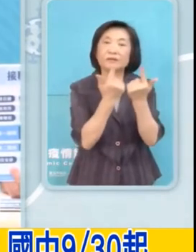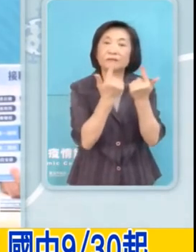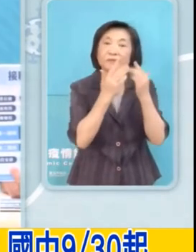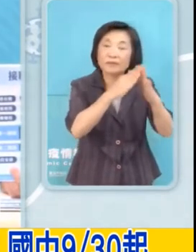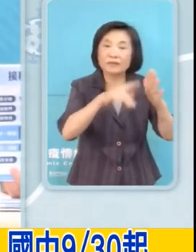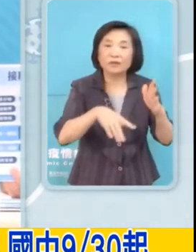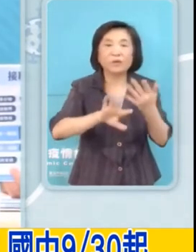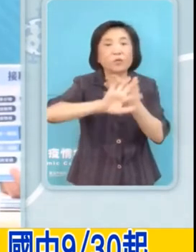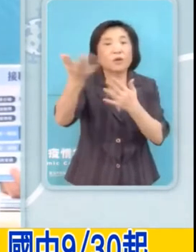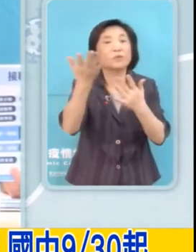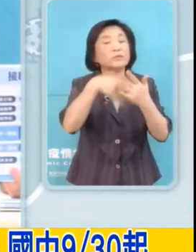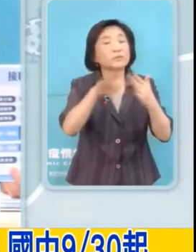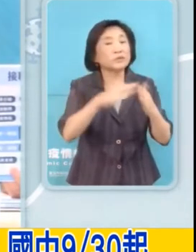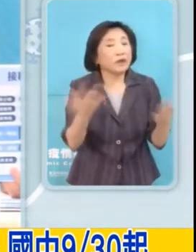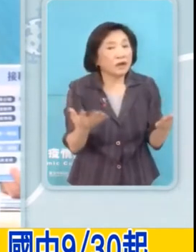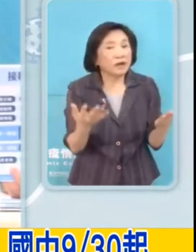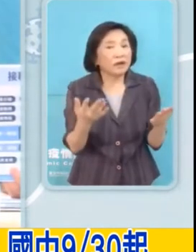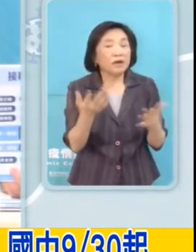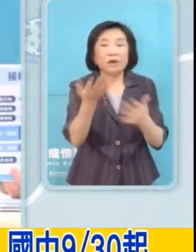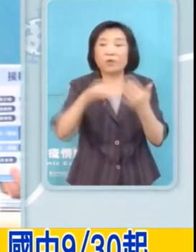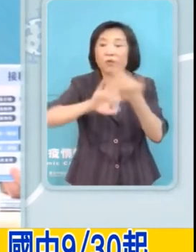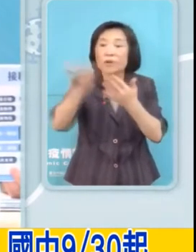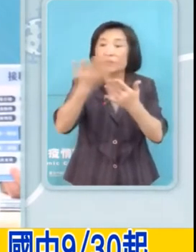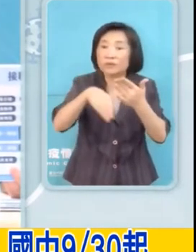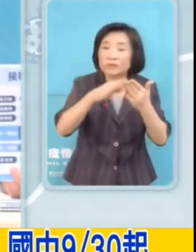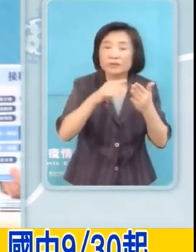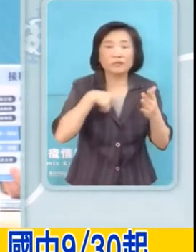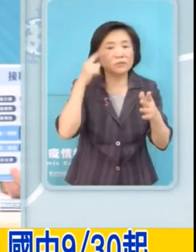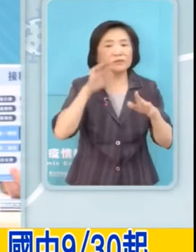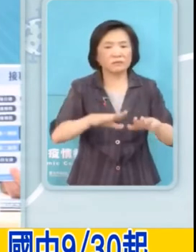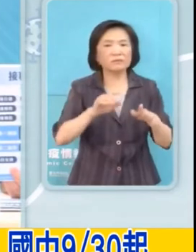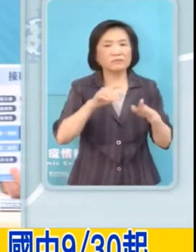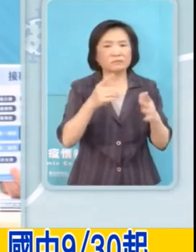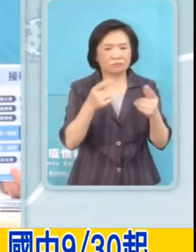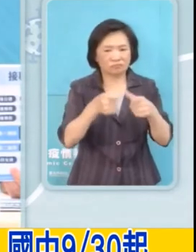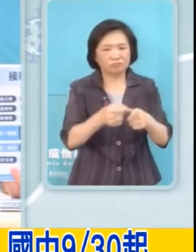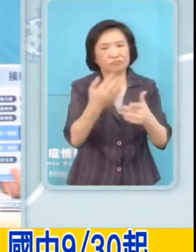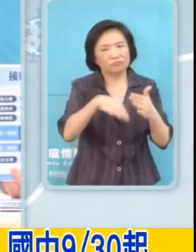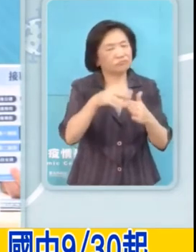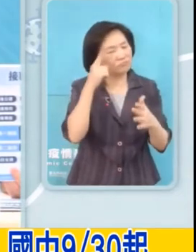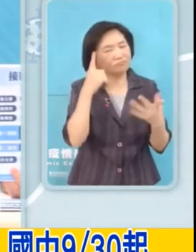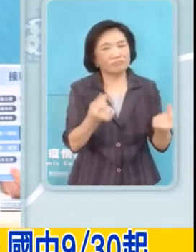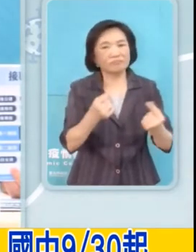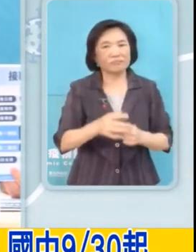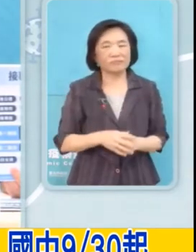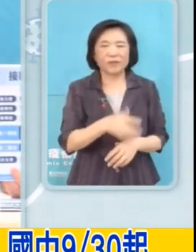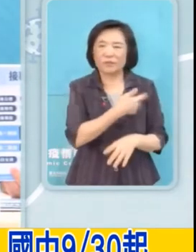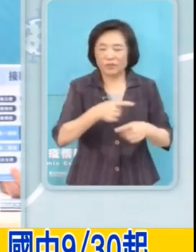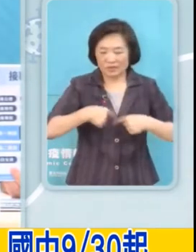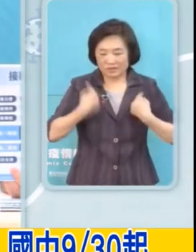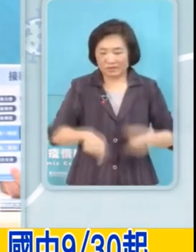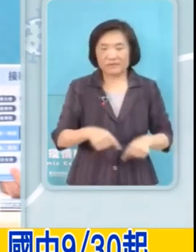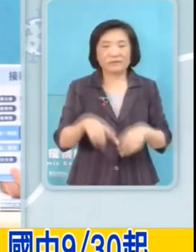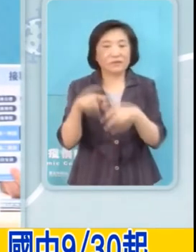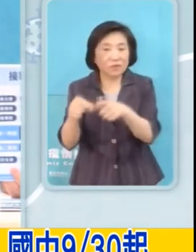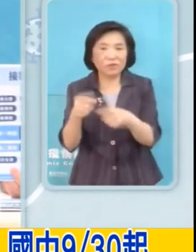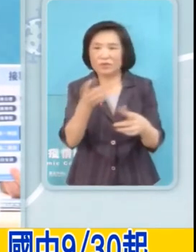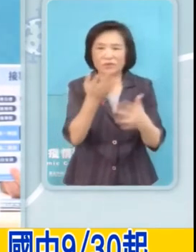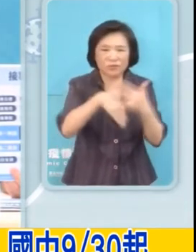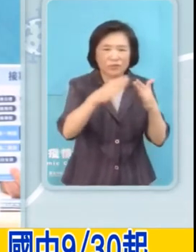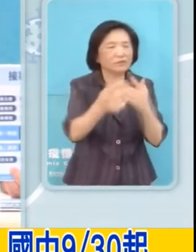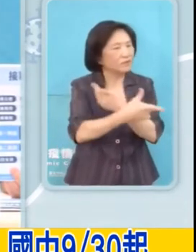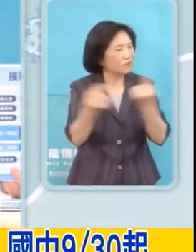国学校哦，我是觉得外国学校应该是比照我们公立学校办理的，那不管是私立学校应该是比照办